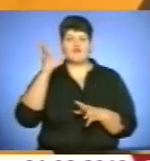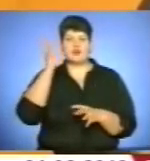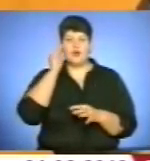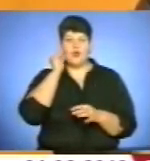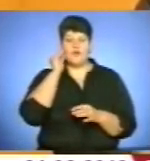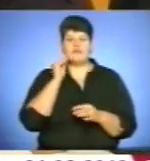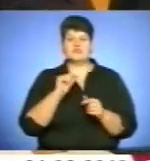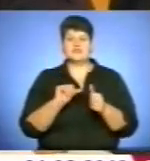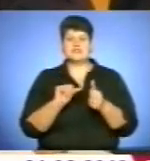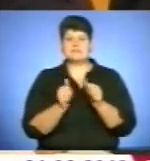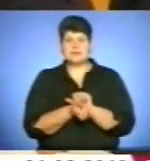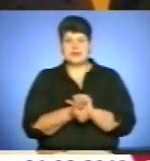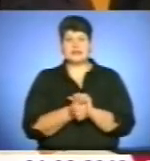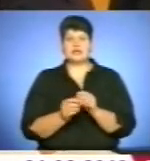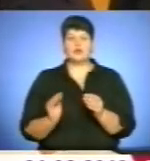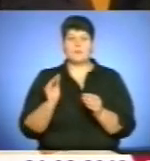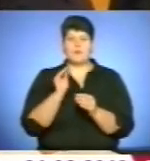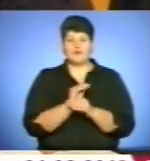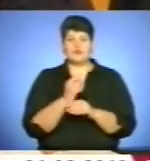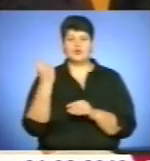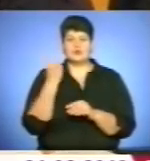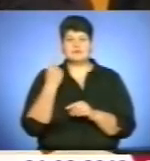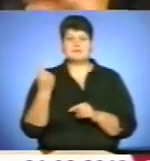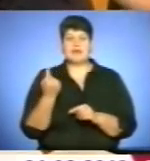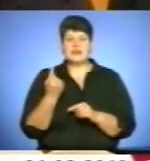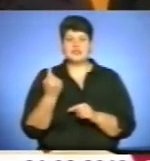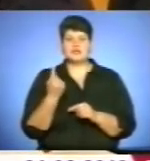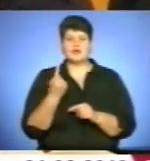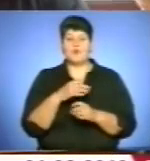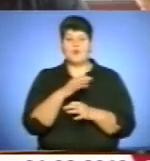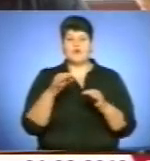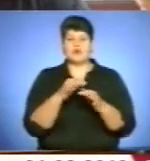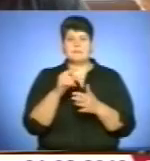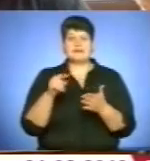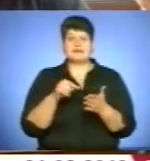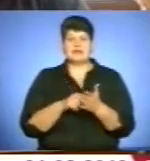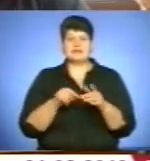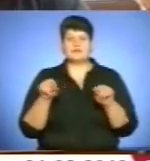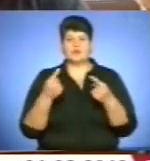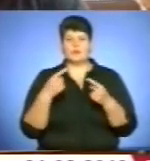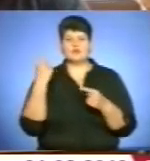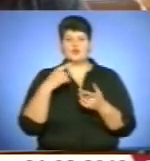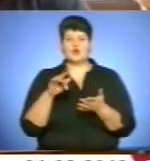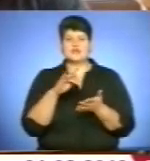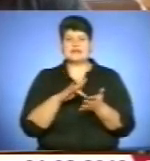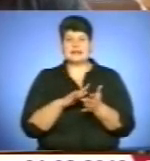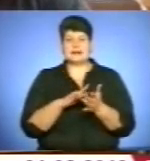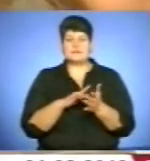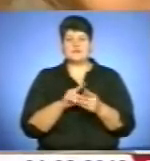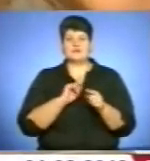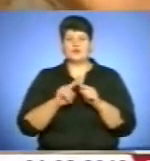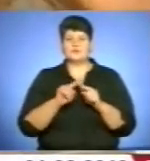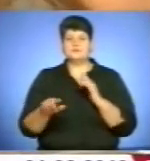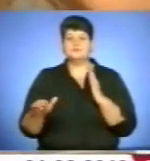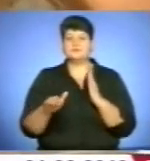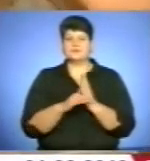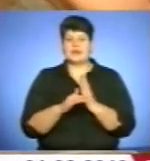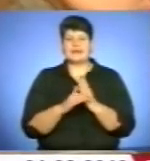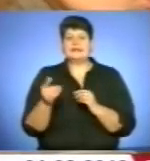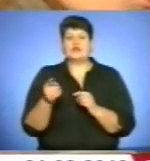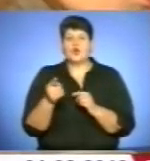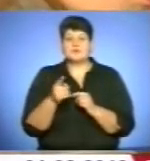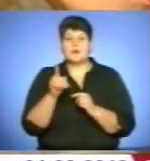і доповнення. Одним із перших на сесії обговорять питання про створення обласного центру екстреної медичної допомоги. Тернопільщина поки